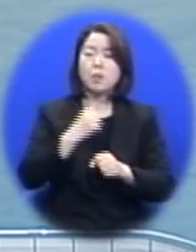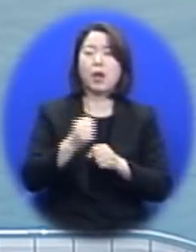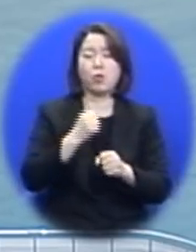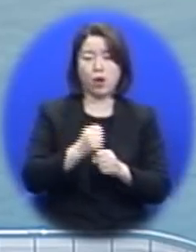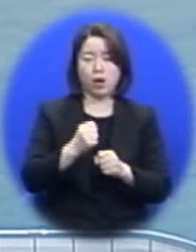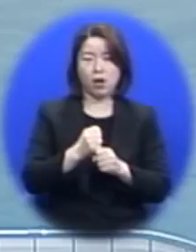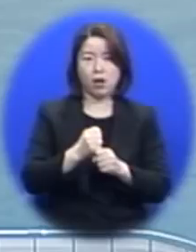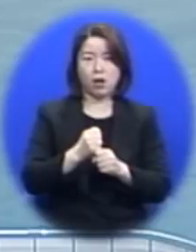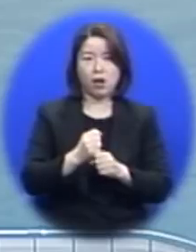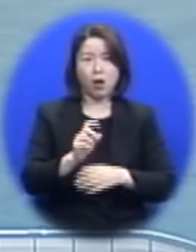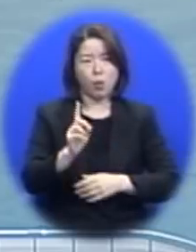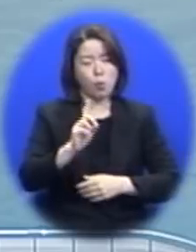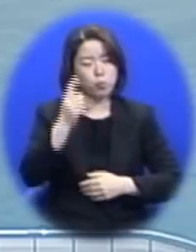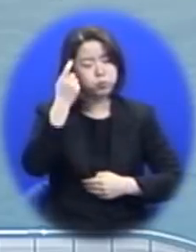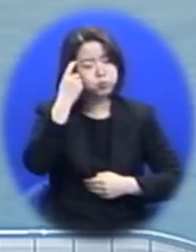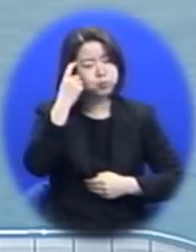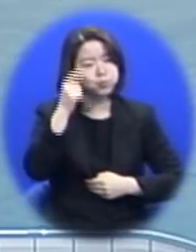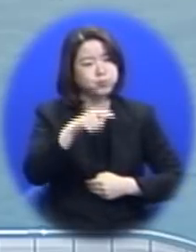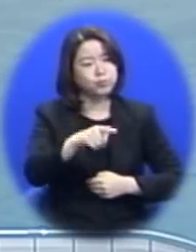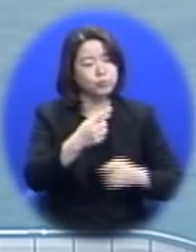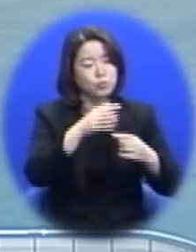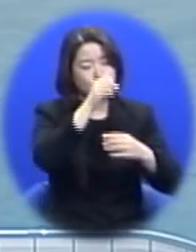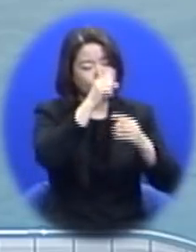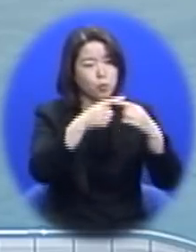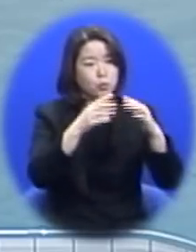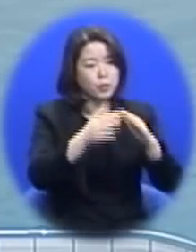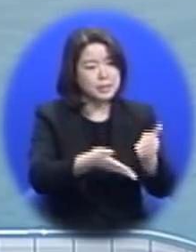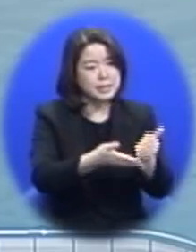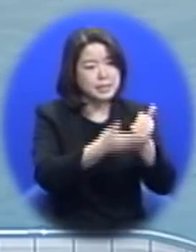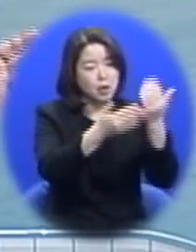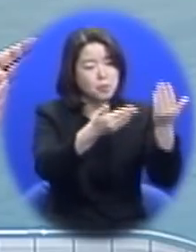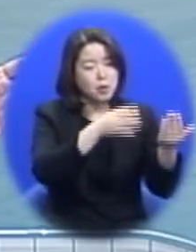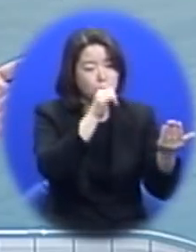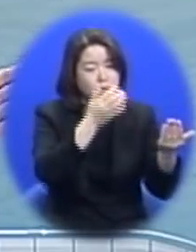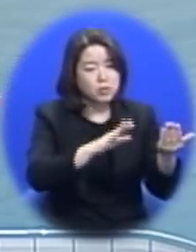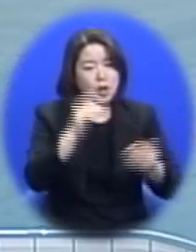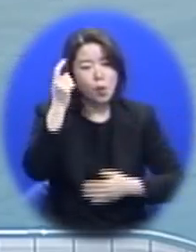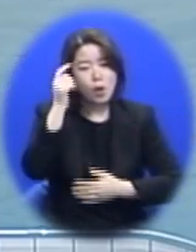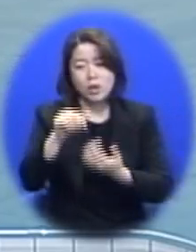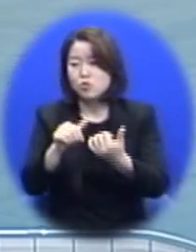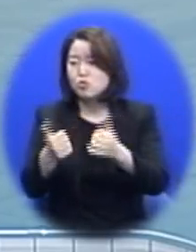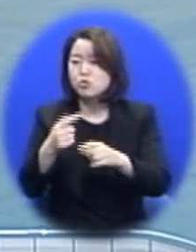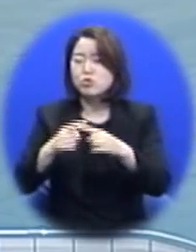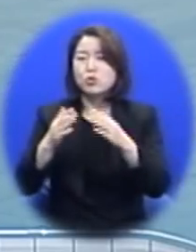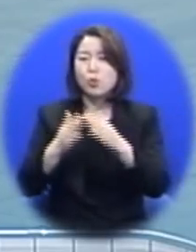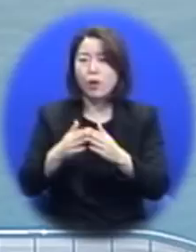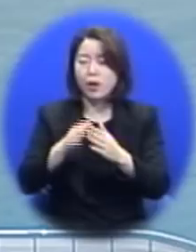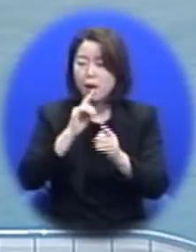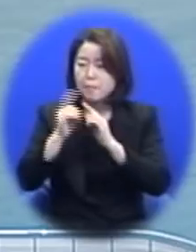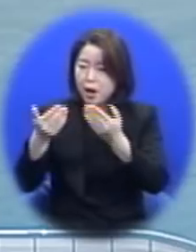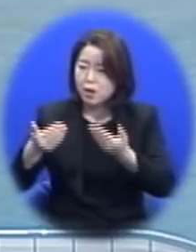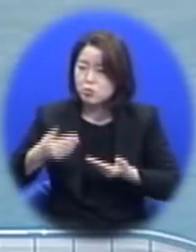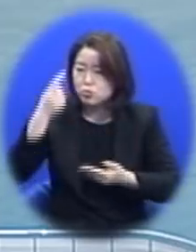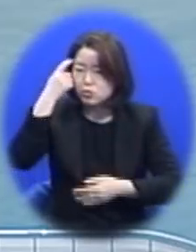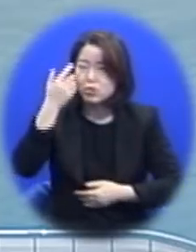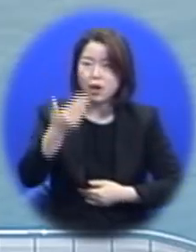예수님께서 어째서 이렇게 좋은 교회를, 칭찬받는 교회를 죽은 교회라고까지 극언을